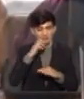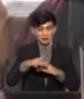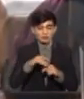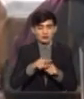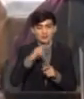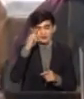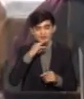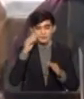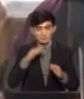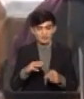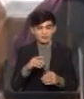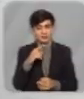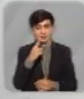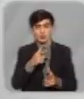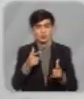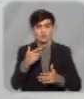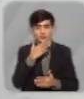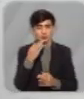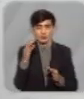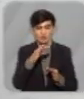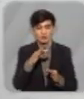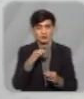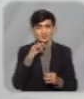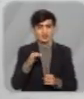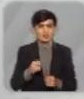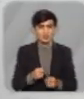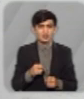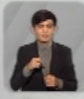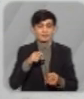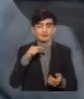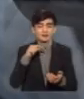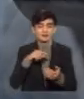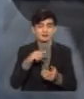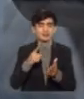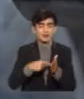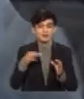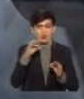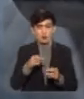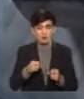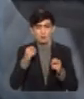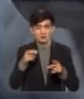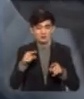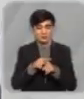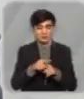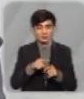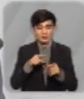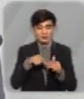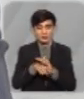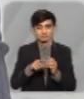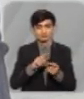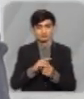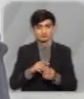хозяйства в Казахстане оказались не готовы. Требования безопасности становятся все жестче и жестче. То есть меняется количественный состав вот